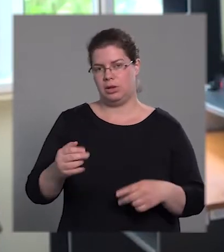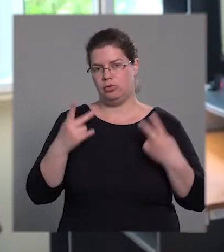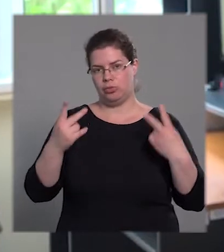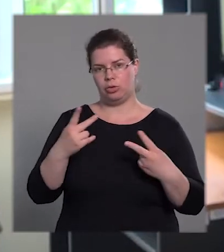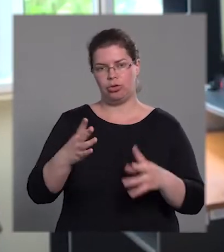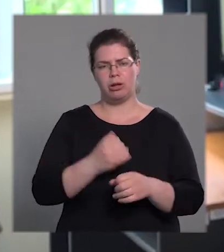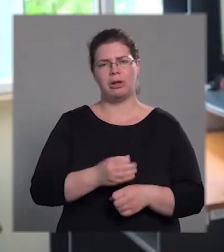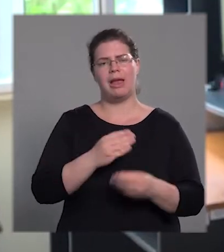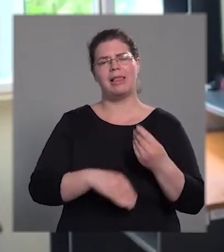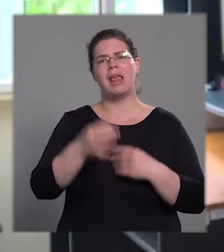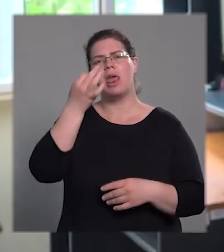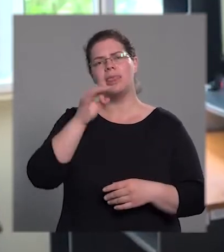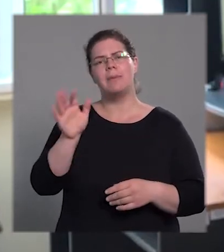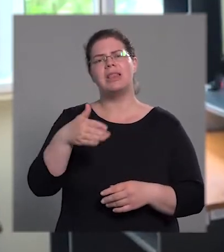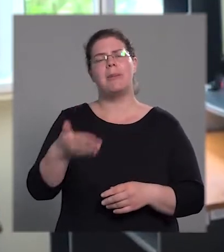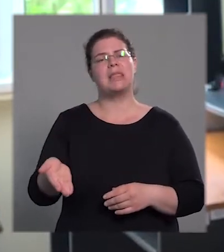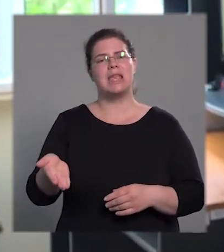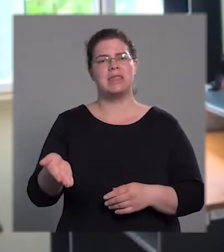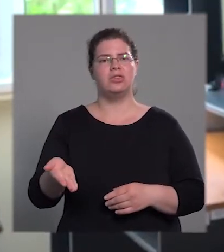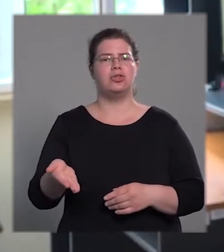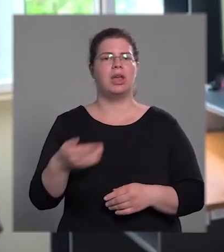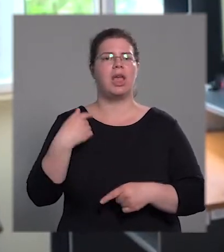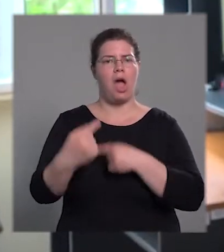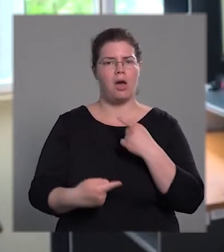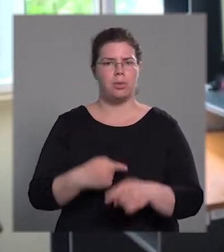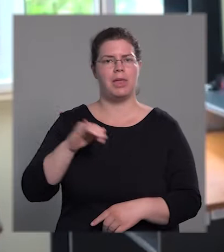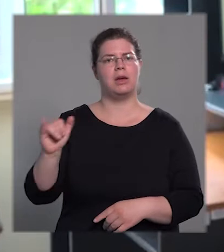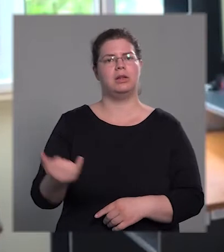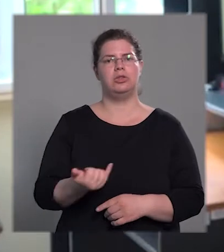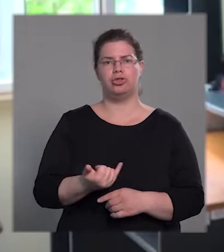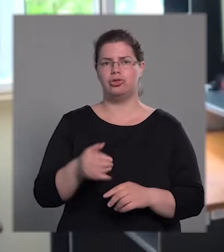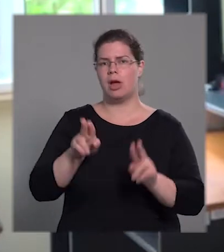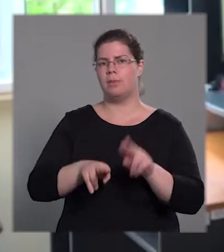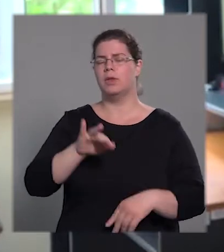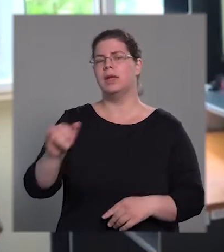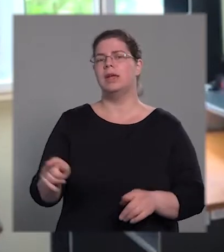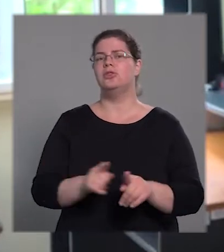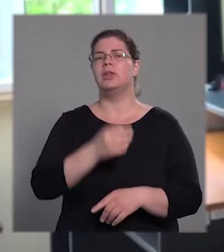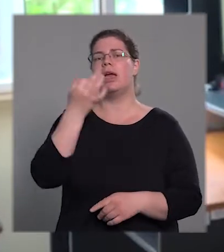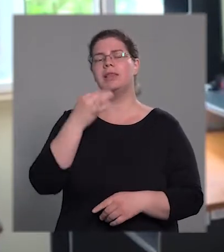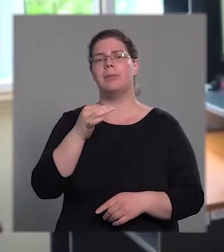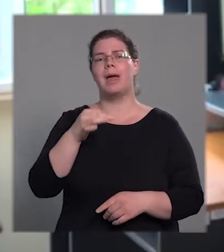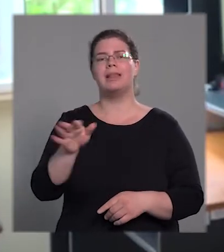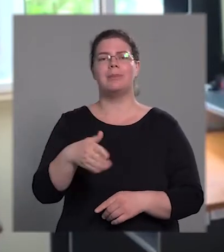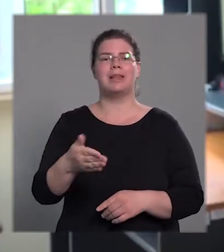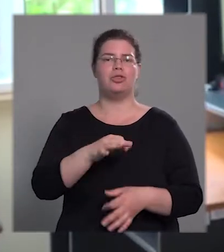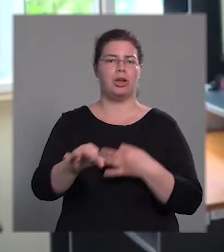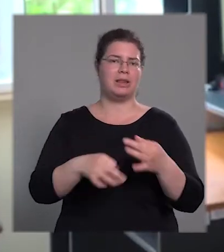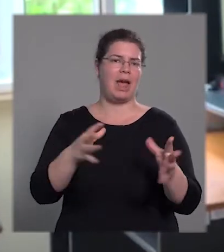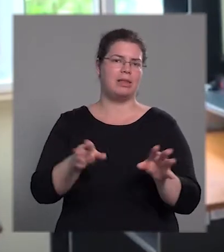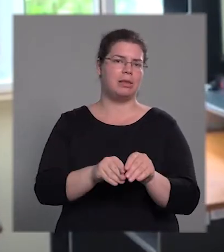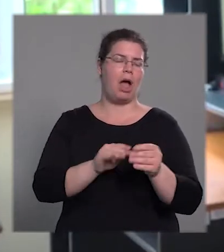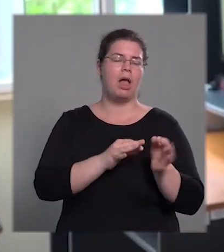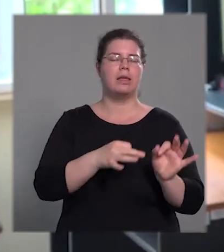tartjuk, ezért a német nemzetiségi hagyományokat is ápoljuk, és egy német nemzetiségi tánccal készültünk a